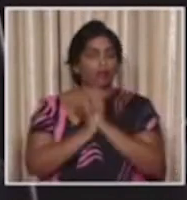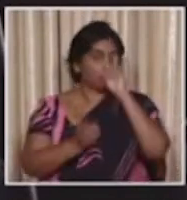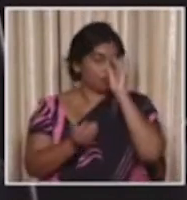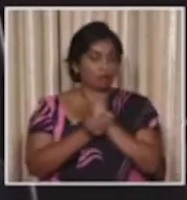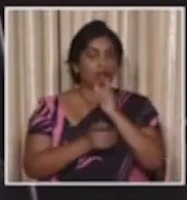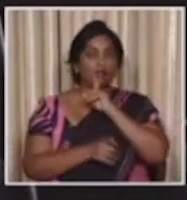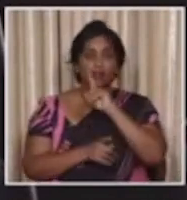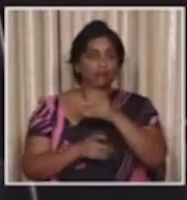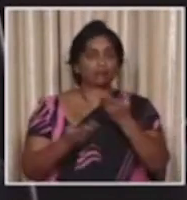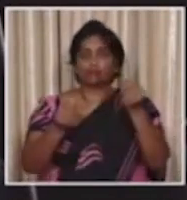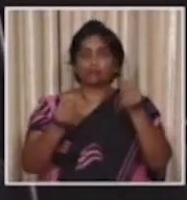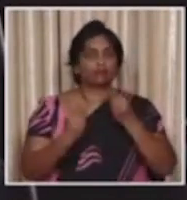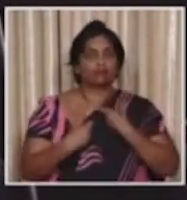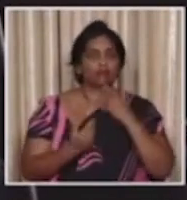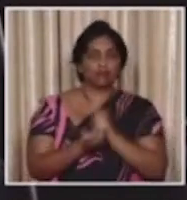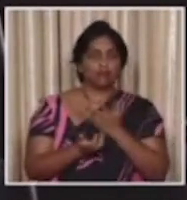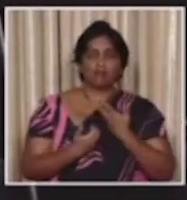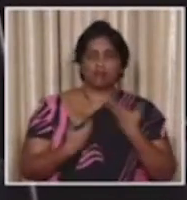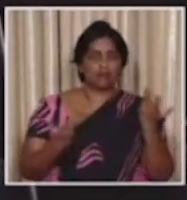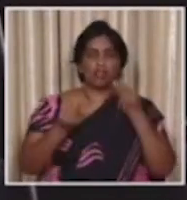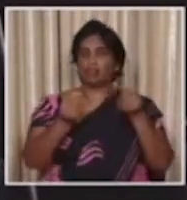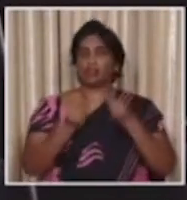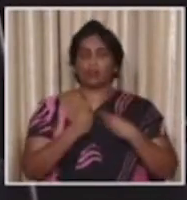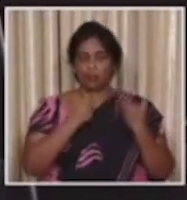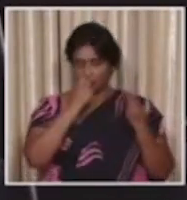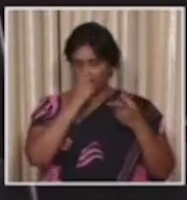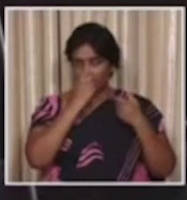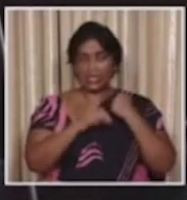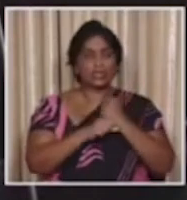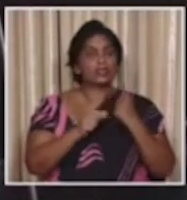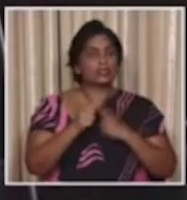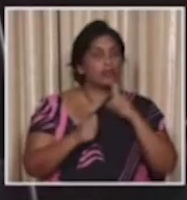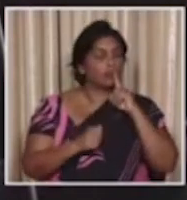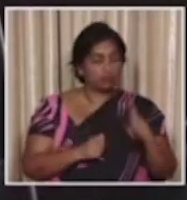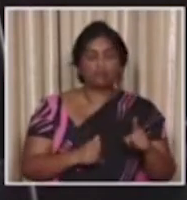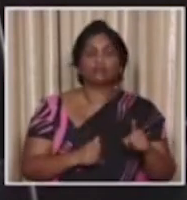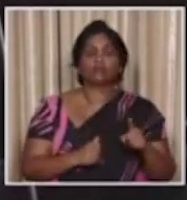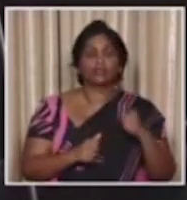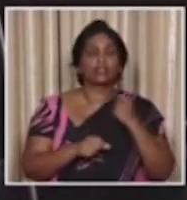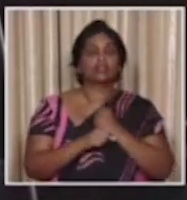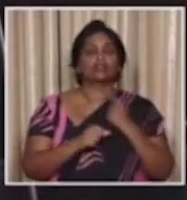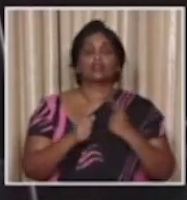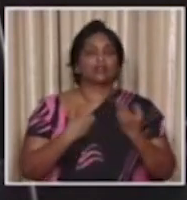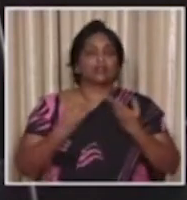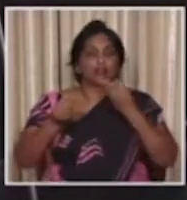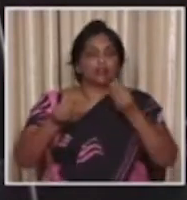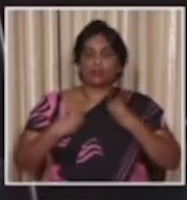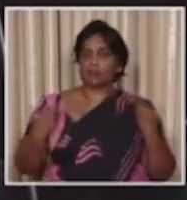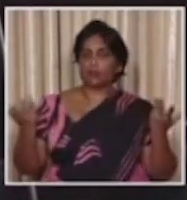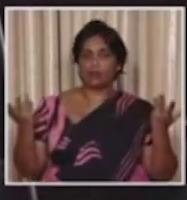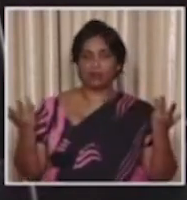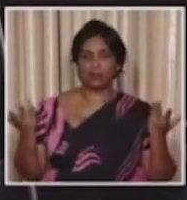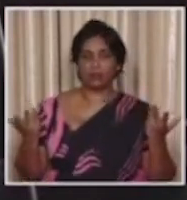නිලධාරි කිව්වම මේව අපි රකගන්න විදිහක් නැහැ කියනවා බාර දීලා නැහැ කියනවා. එතකොට දිසාපත්තුමාගේ හැවම කියනවා දිසාපති මේ කමට බාර දීලා නැහැ